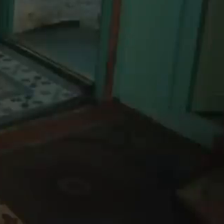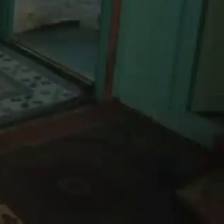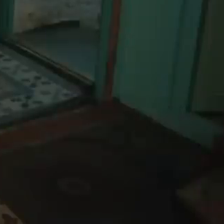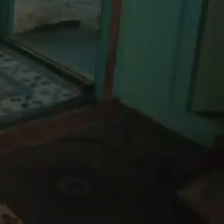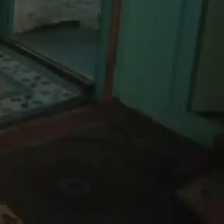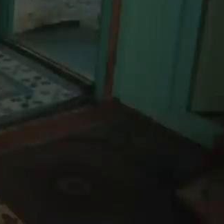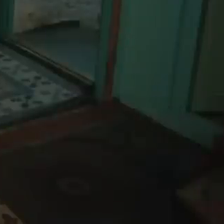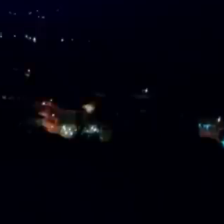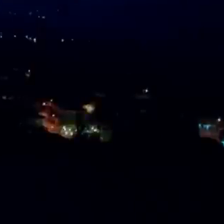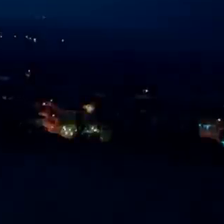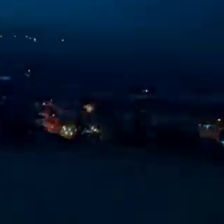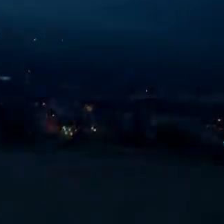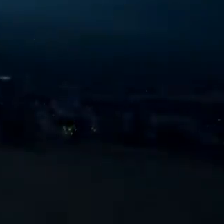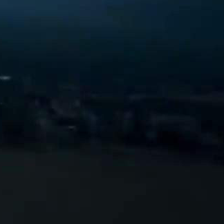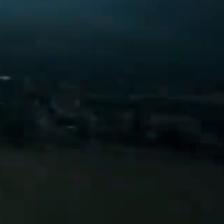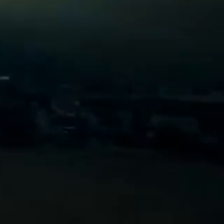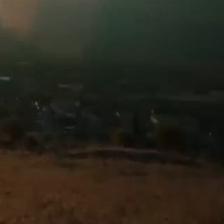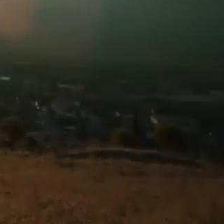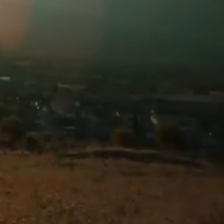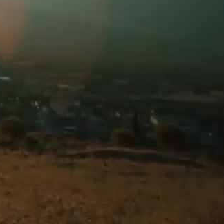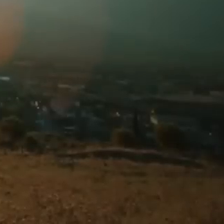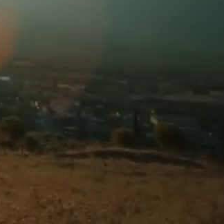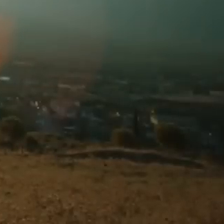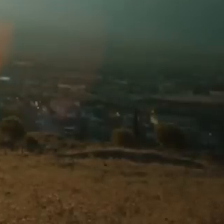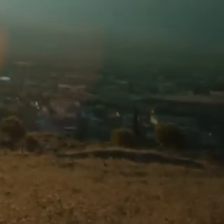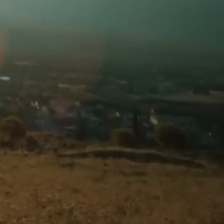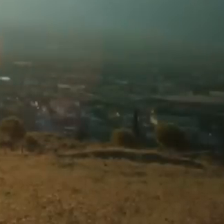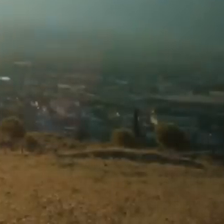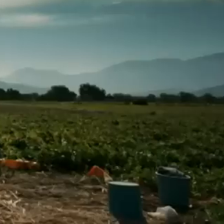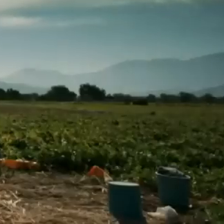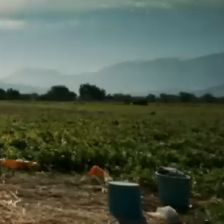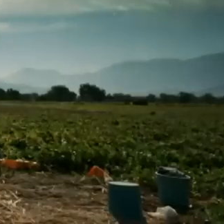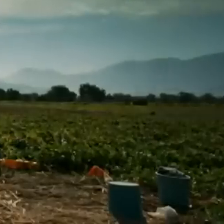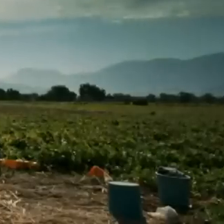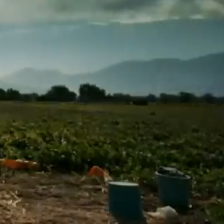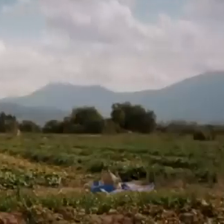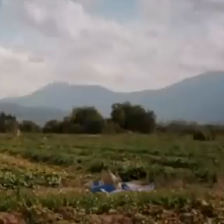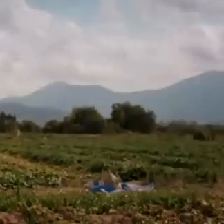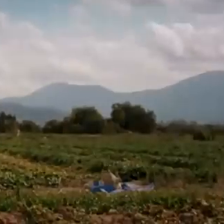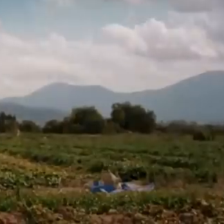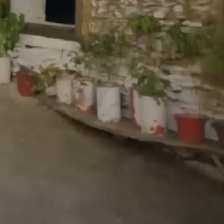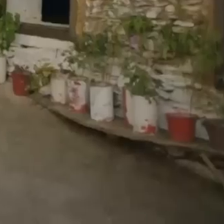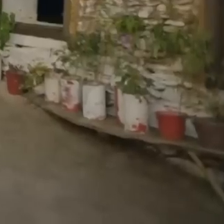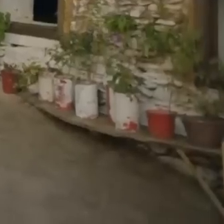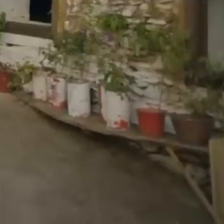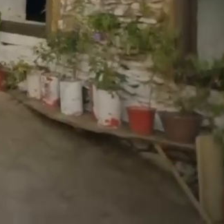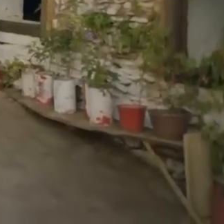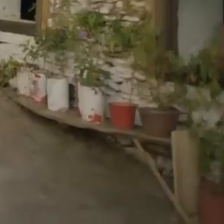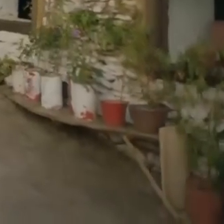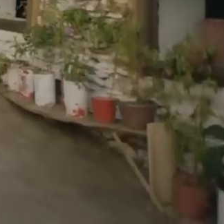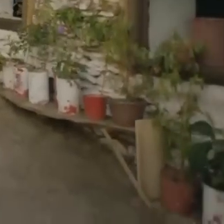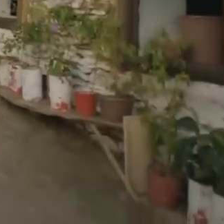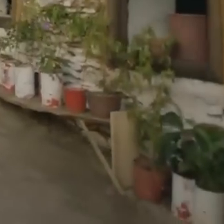Eli önde birleşik mazlum bakışlarını yere çevirdi. Gün geceden gündüze tarlalar üstünden hızlıca geçti. Kamil'in